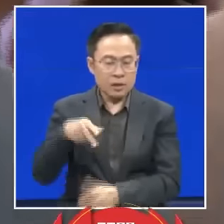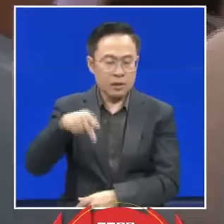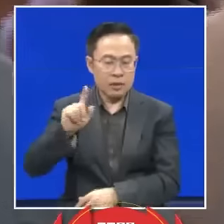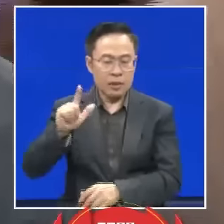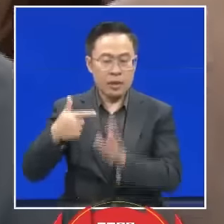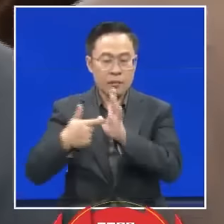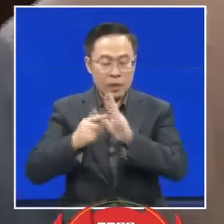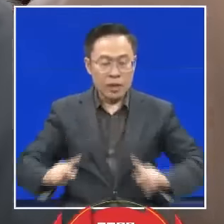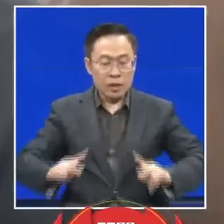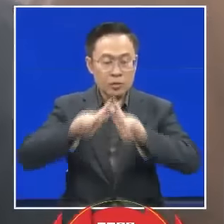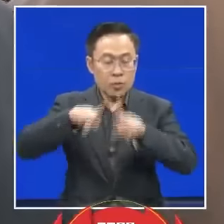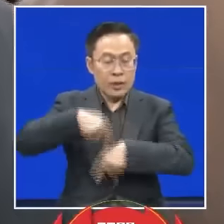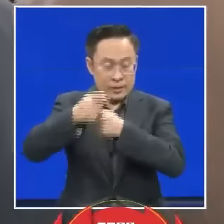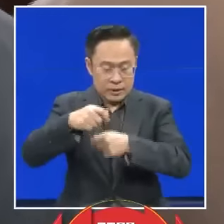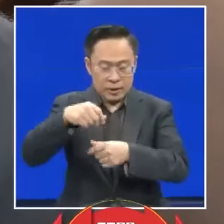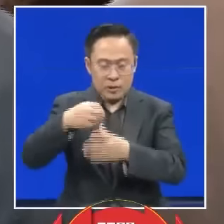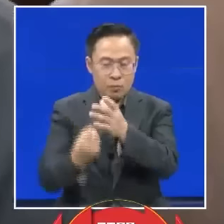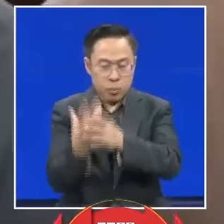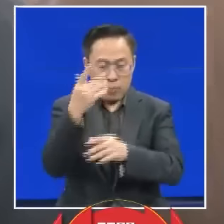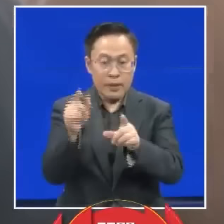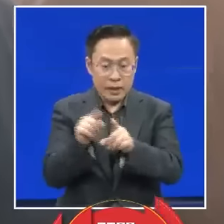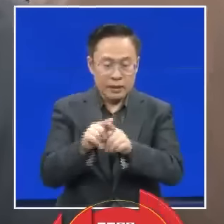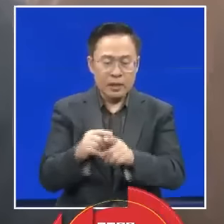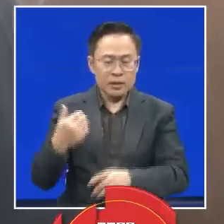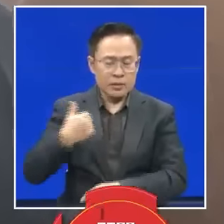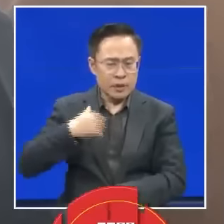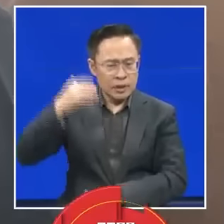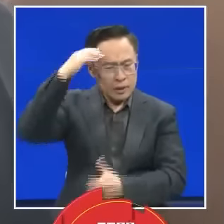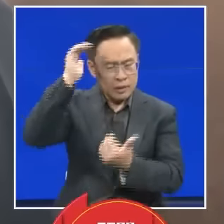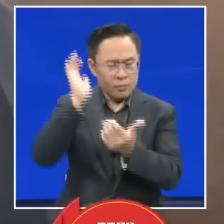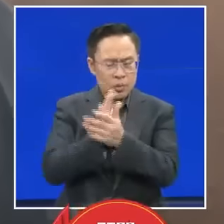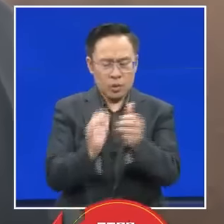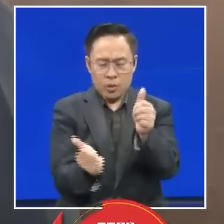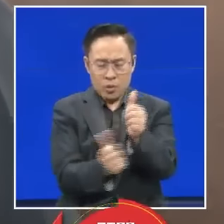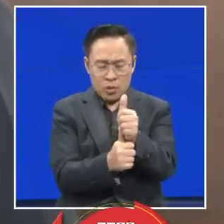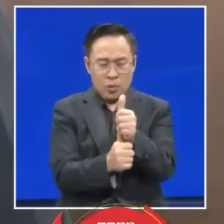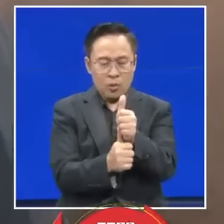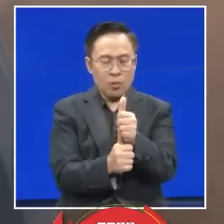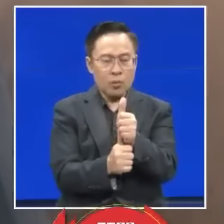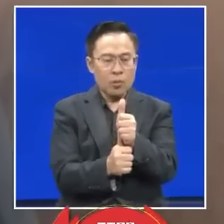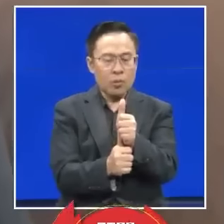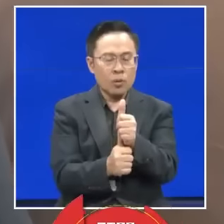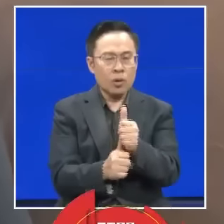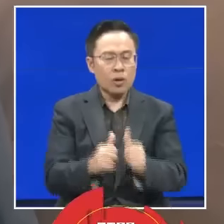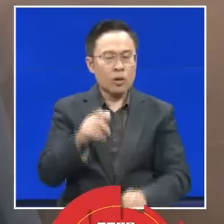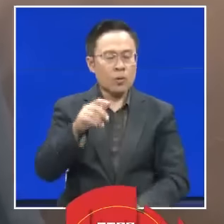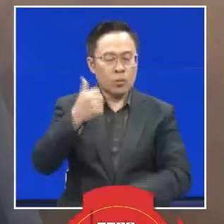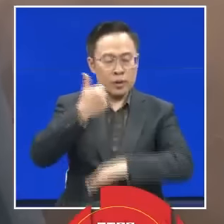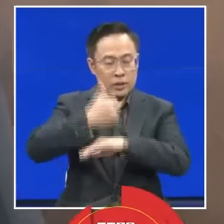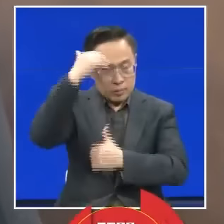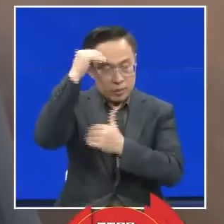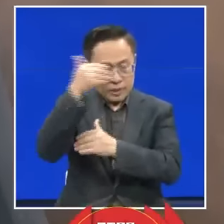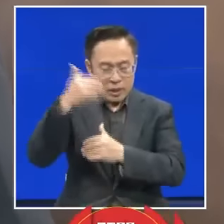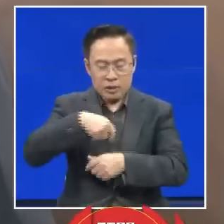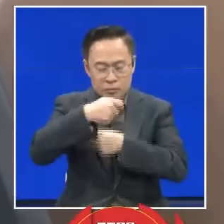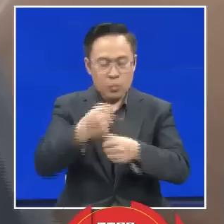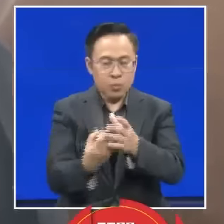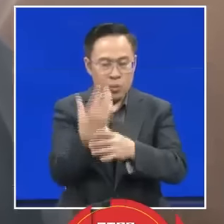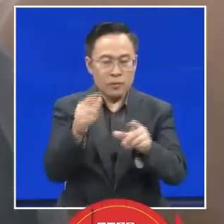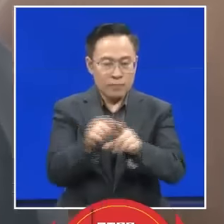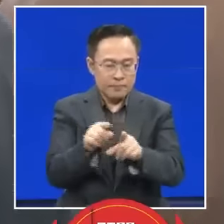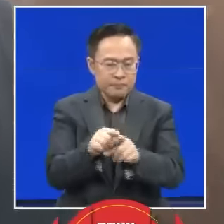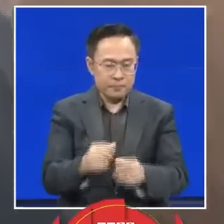ทรวงเกษตรและสหกรณ์และพลตำรวจโทประจวบวงศุขผู้ช่วยผบ.ตร.เป็นต้นครับครับสำหรับพื้นที่อ่